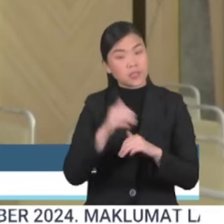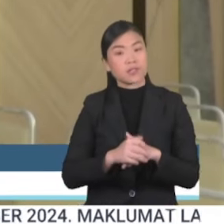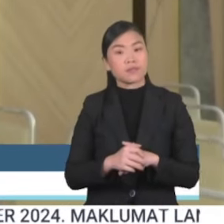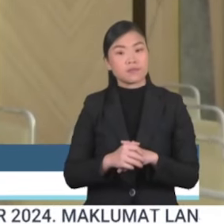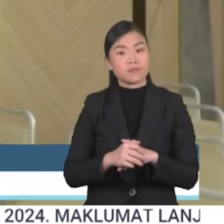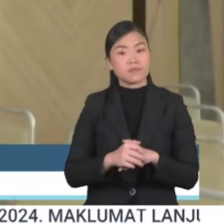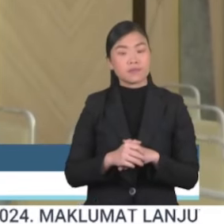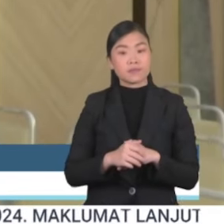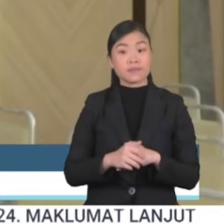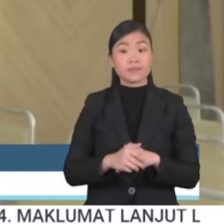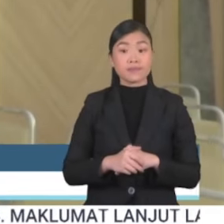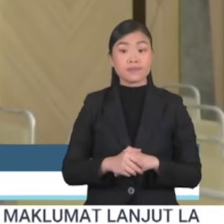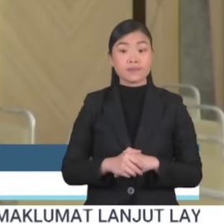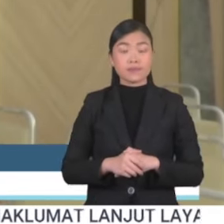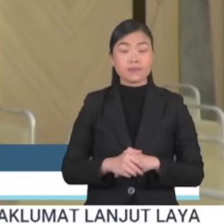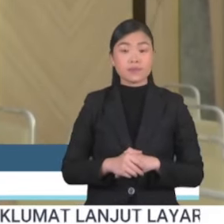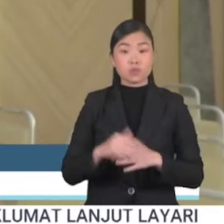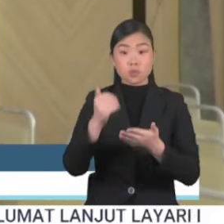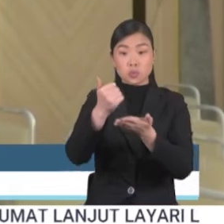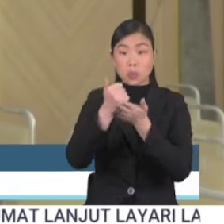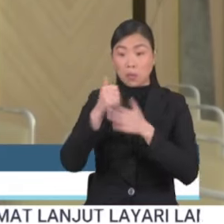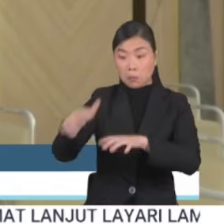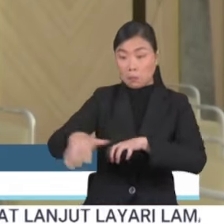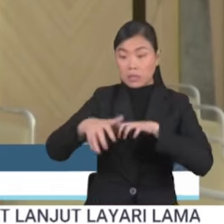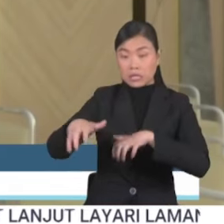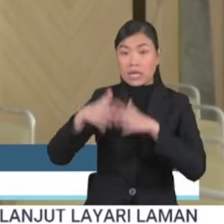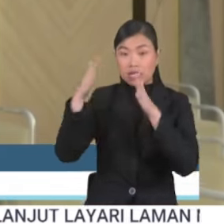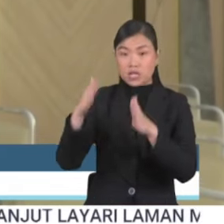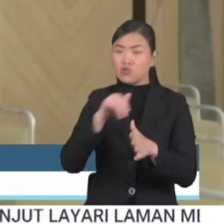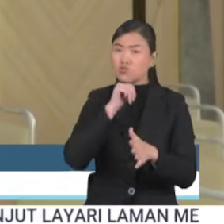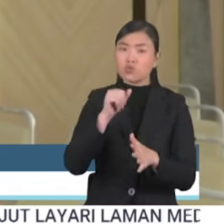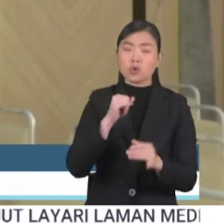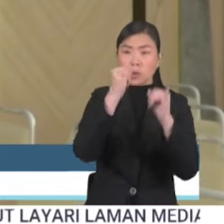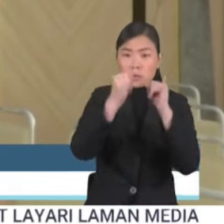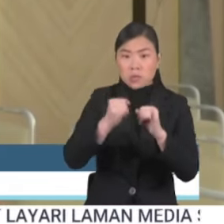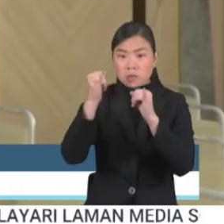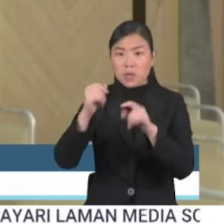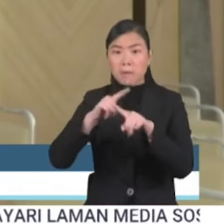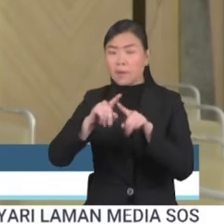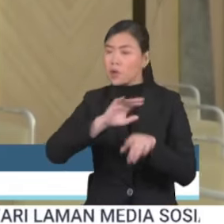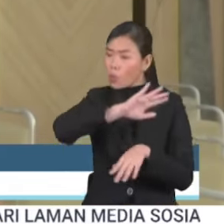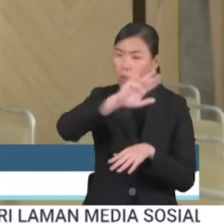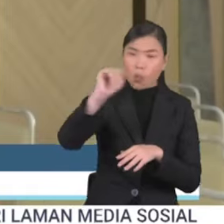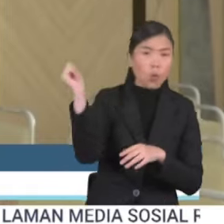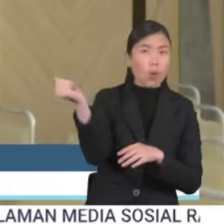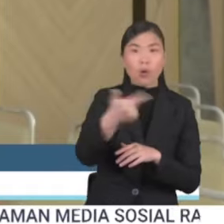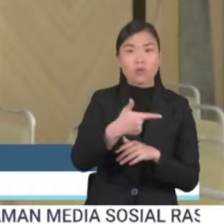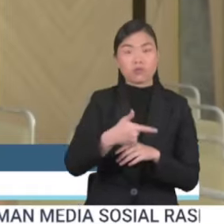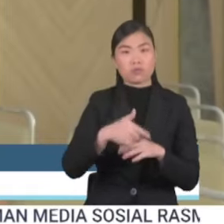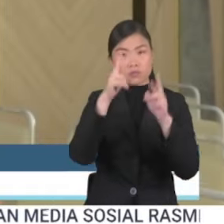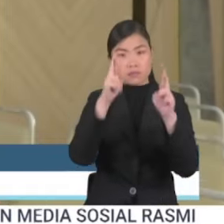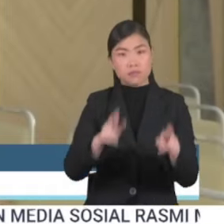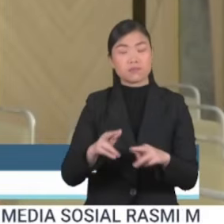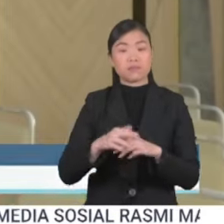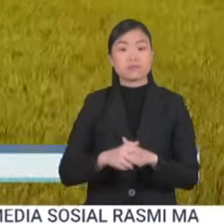dan jalan-jalan ledang untuk bantu Pak Tani. Bukan individu, untuk Pak Tani, kesemua pada rakyat.